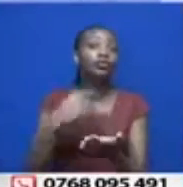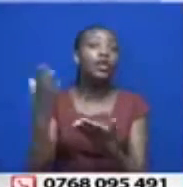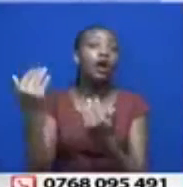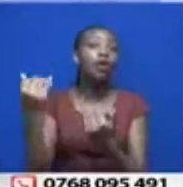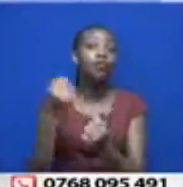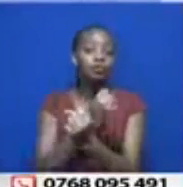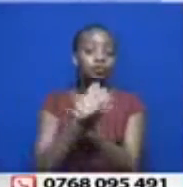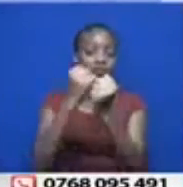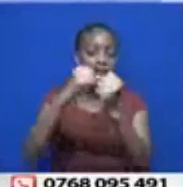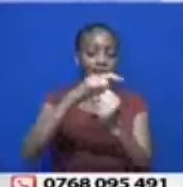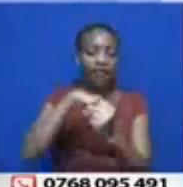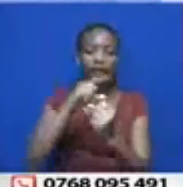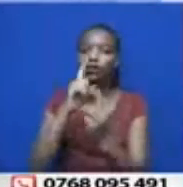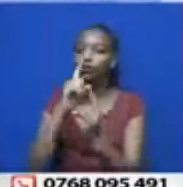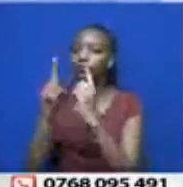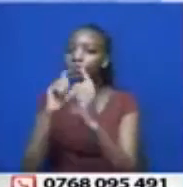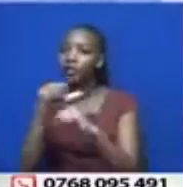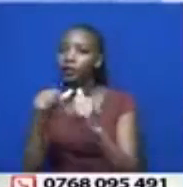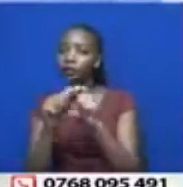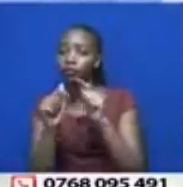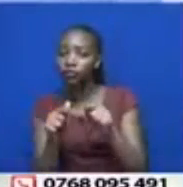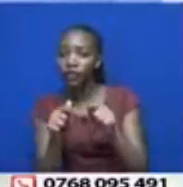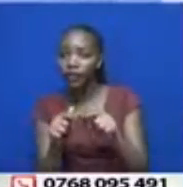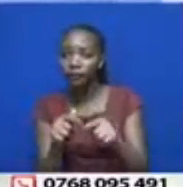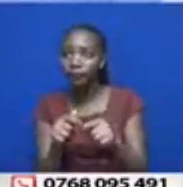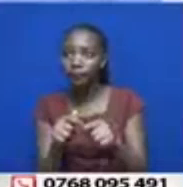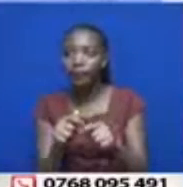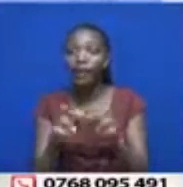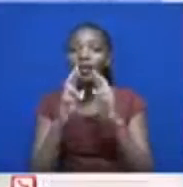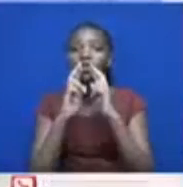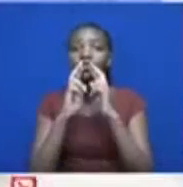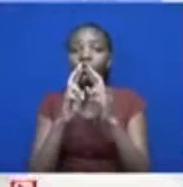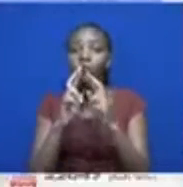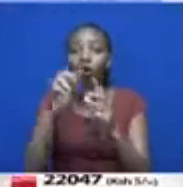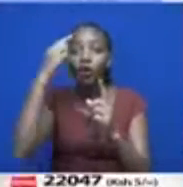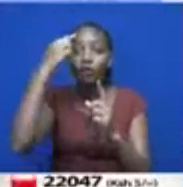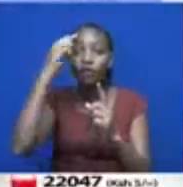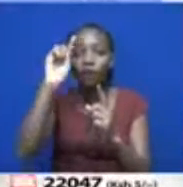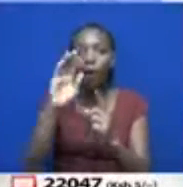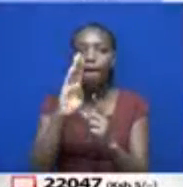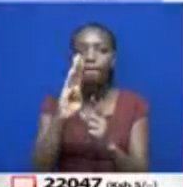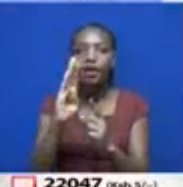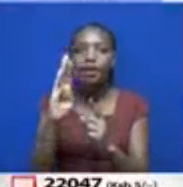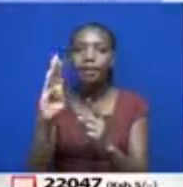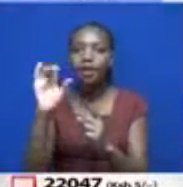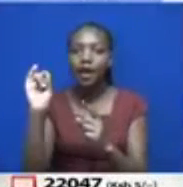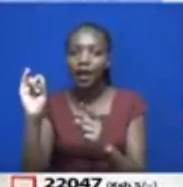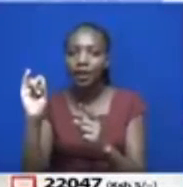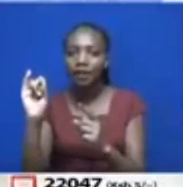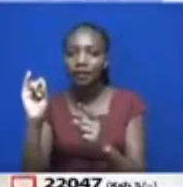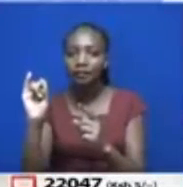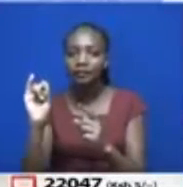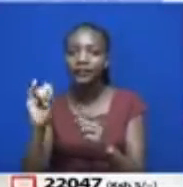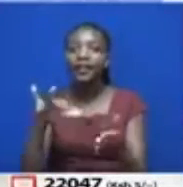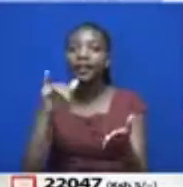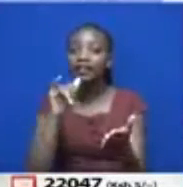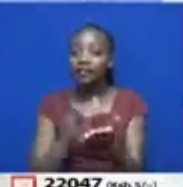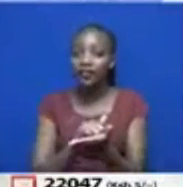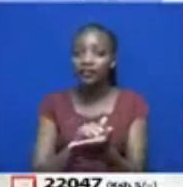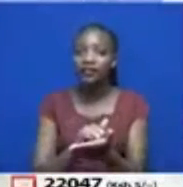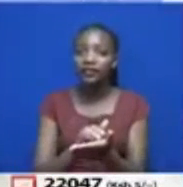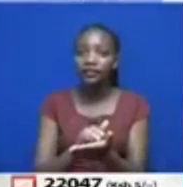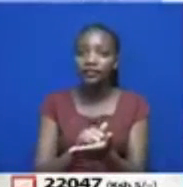Kenyatta aweze kuguzia kwa mapana na marefu ni ripoti ya Building Bridges Initiative, ambayo